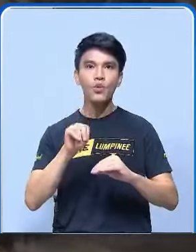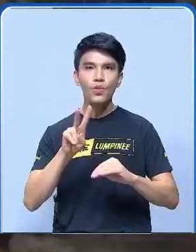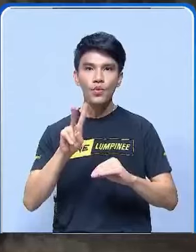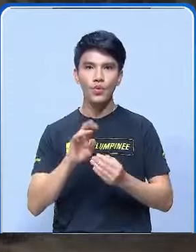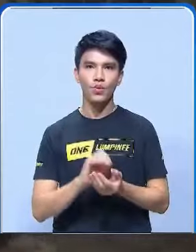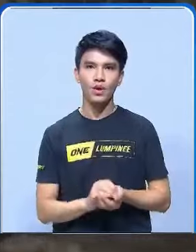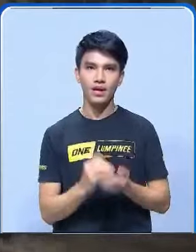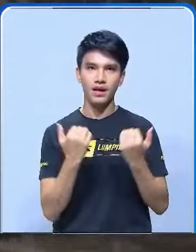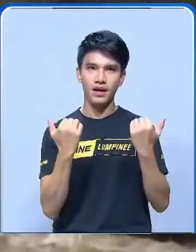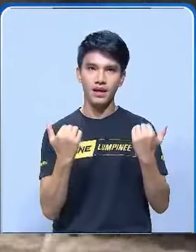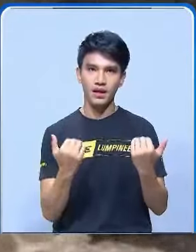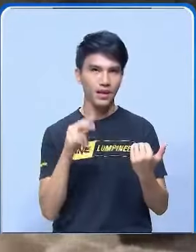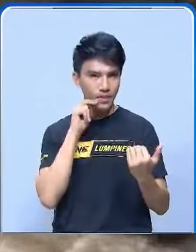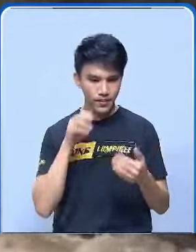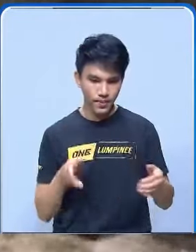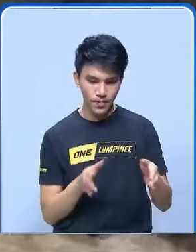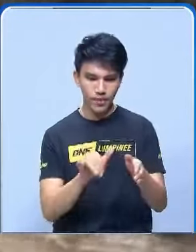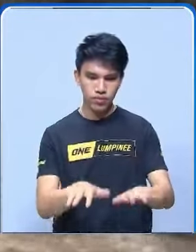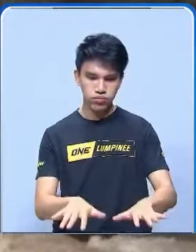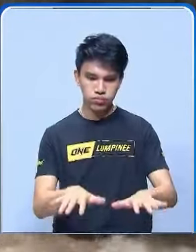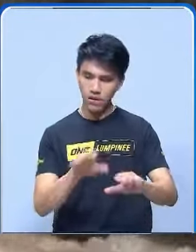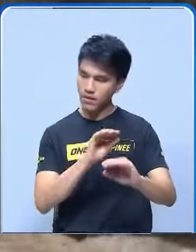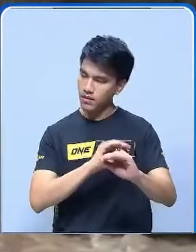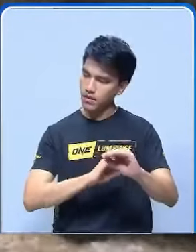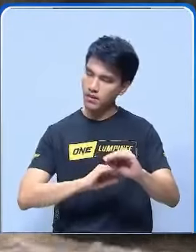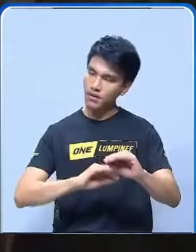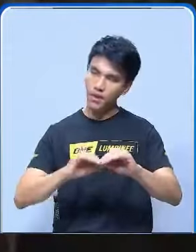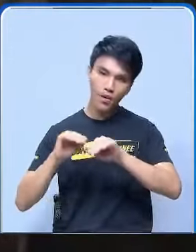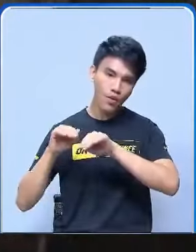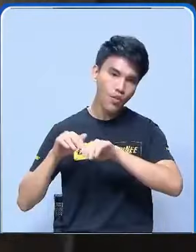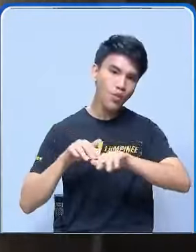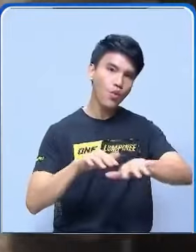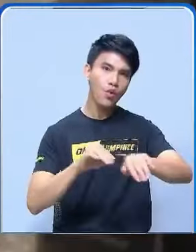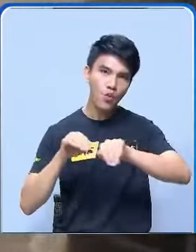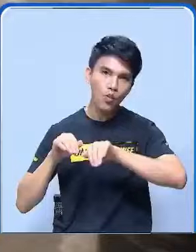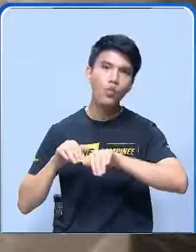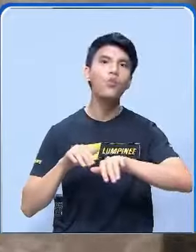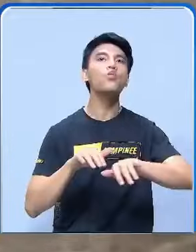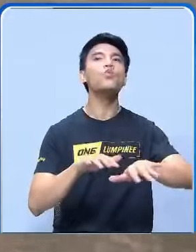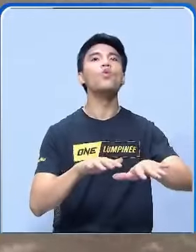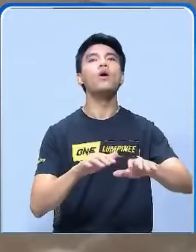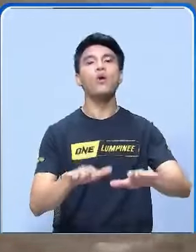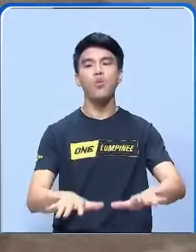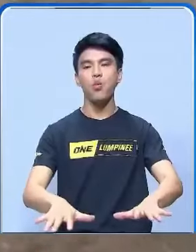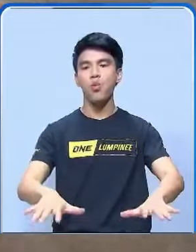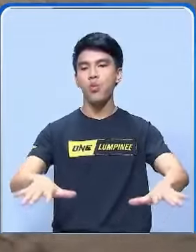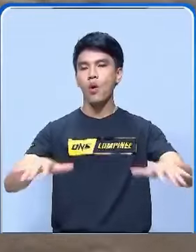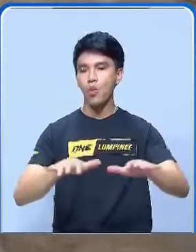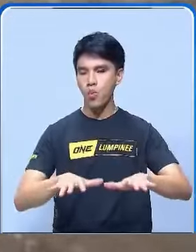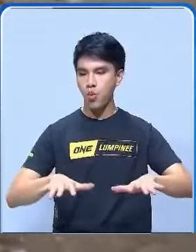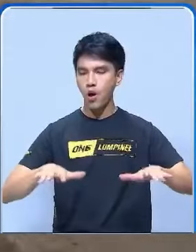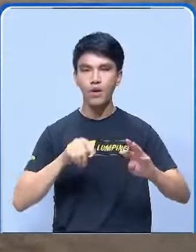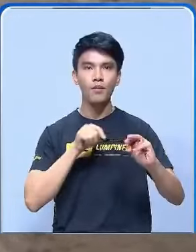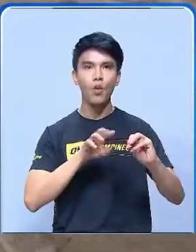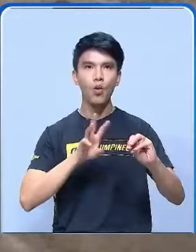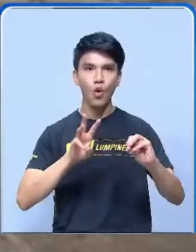ทำให้น้ำในแม่น้ำยมเพิ่มสูงขึ้นอีกและไหลเข้าผ่านจุดผนังกั้นน้ำที่ขาดอยู่เข้าท่วมบ้านเรือในพื้นที่หมู่ที่6